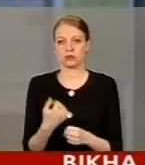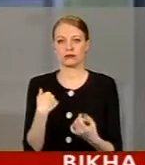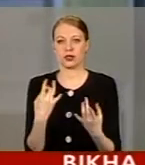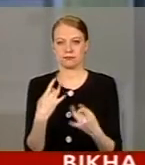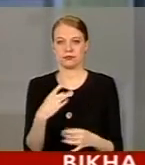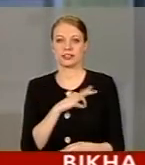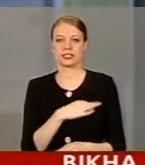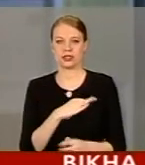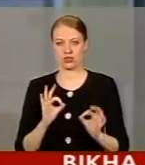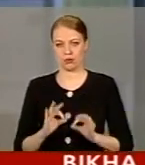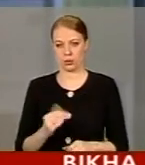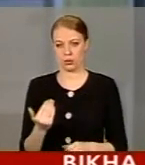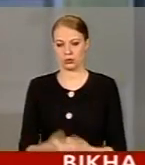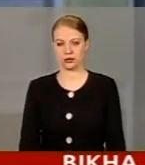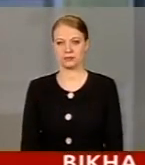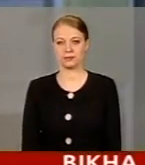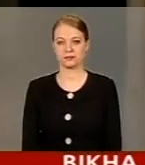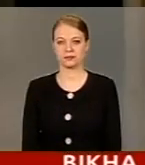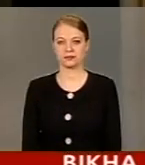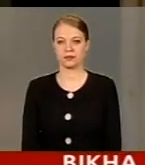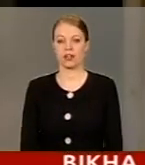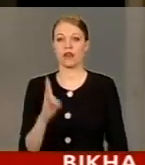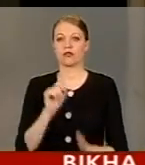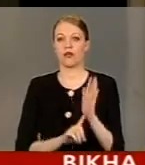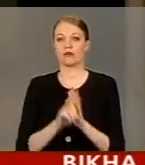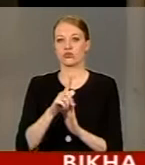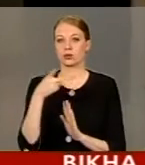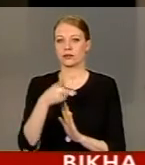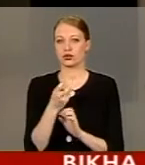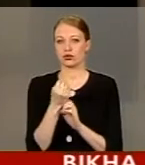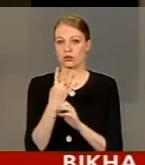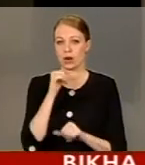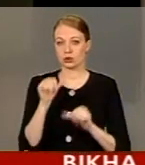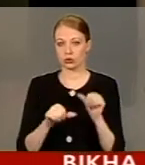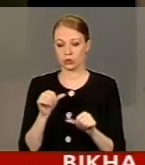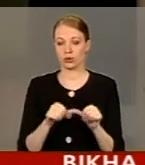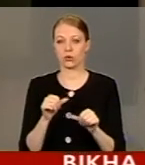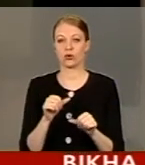розповів слідчий прокуратури. На початку 2014 року